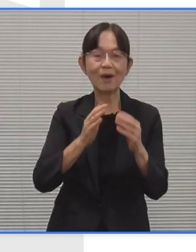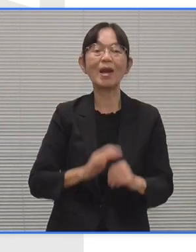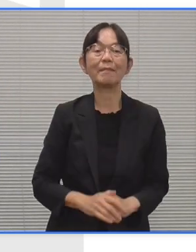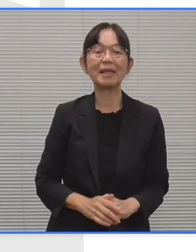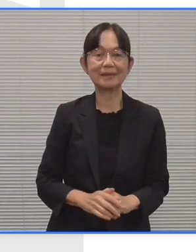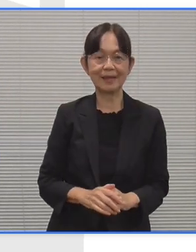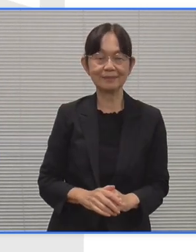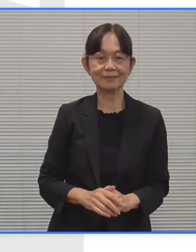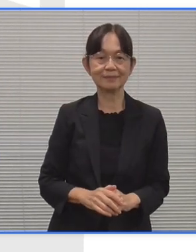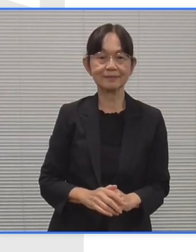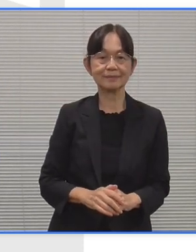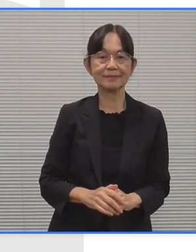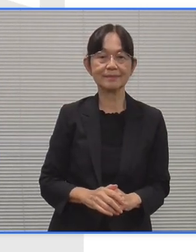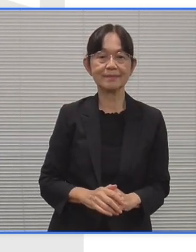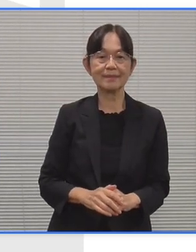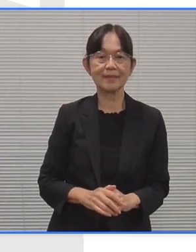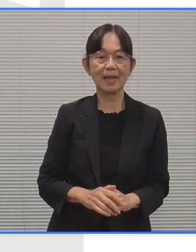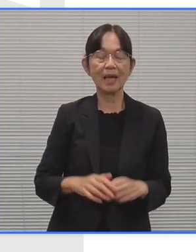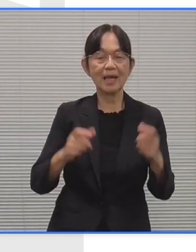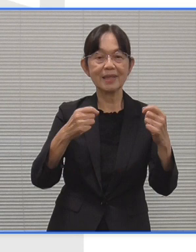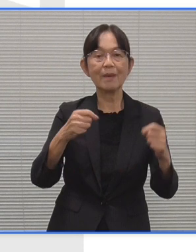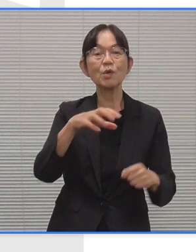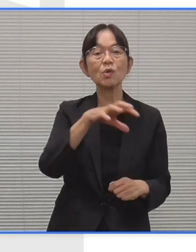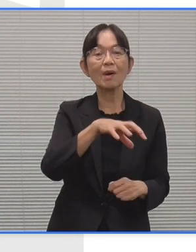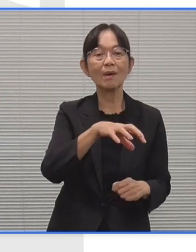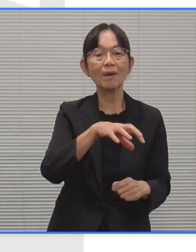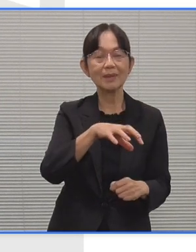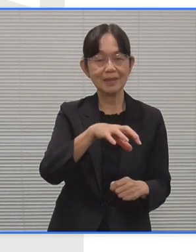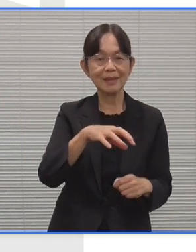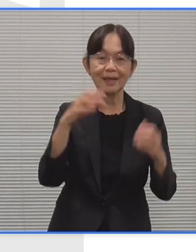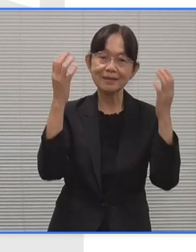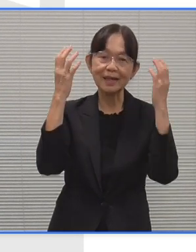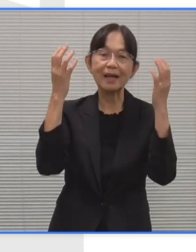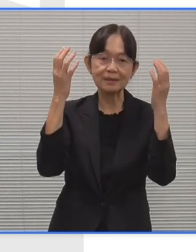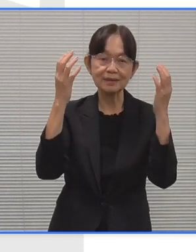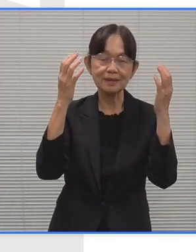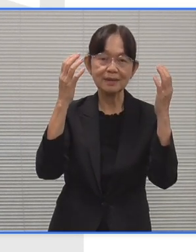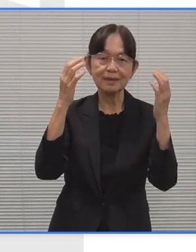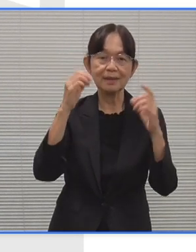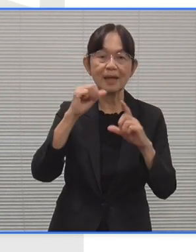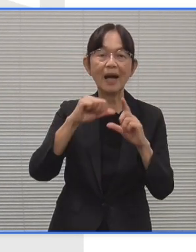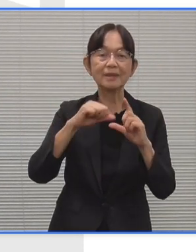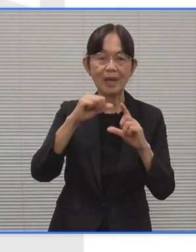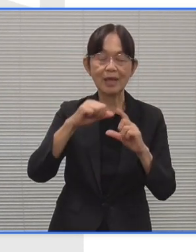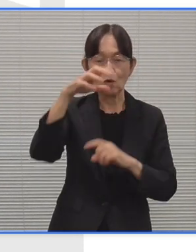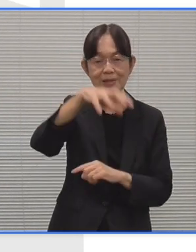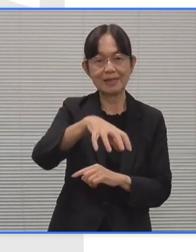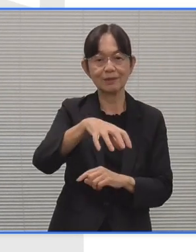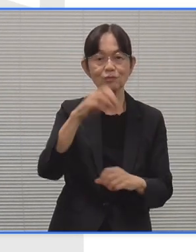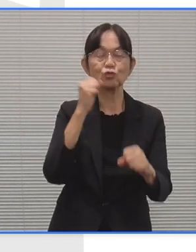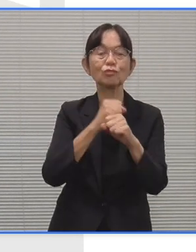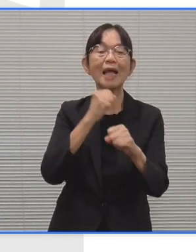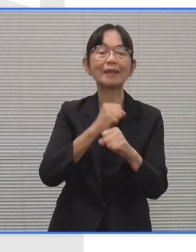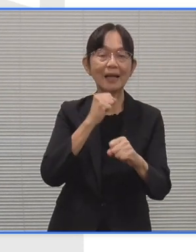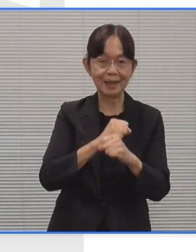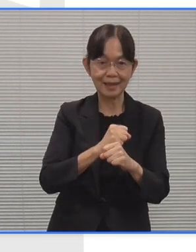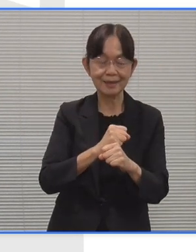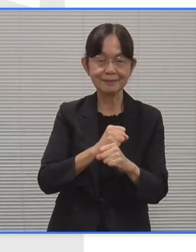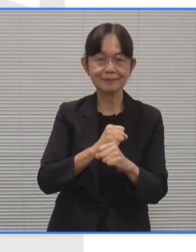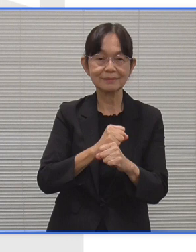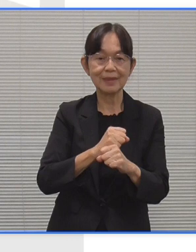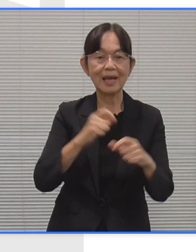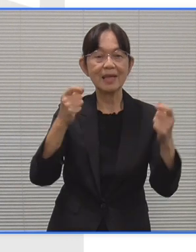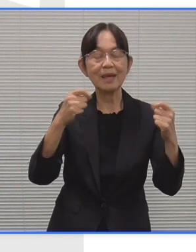で池袋にせっかくアニメ東京ステーションを作ったんだから、これは